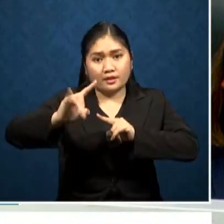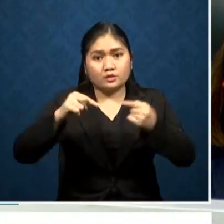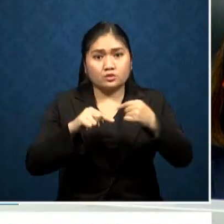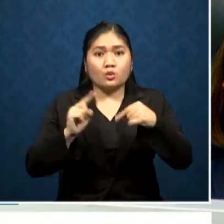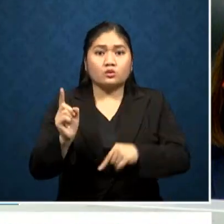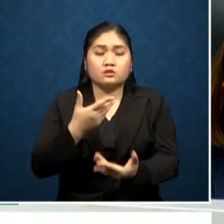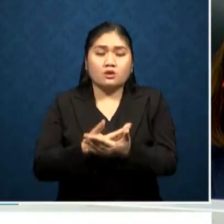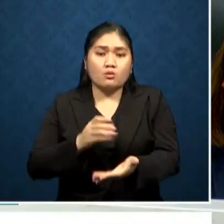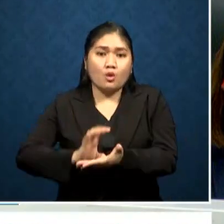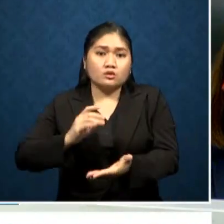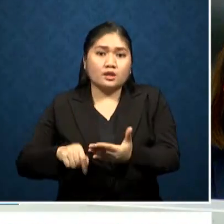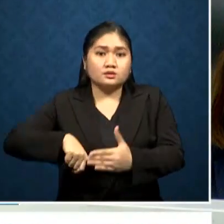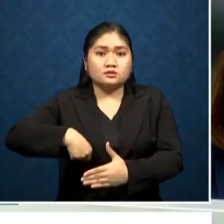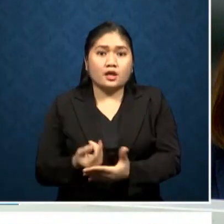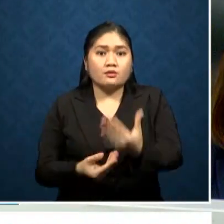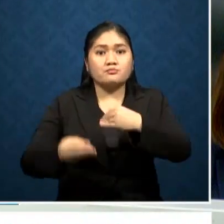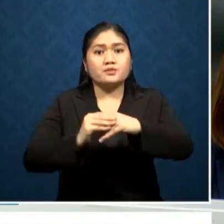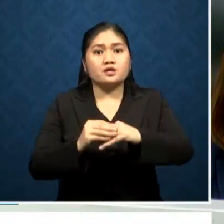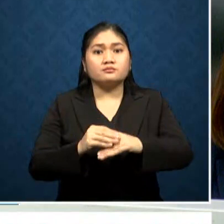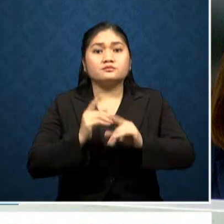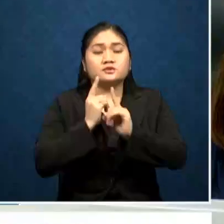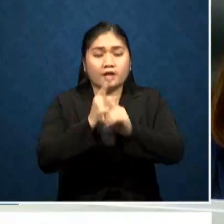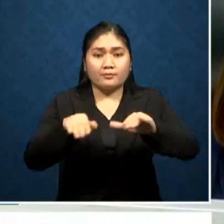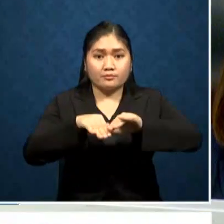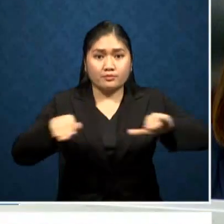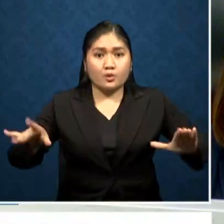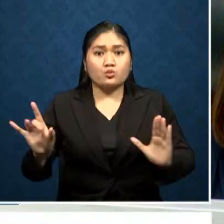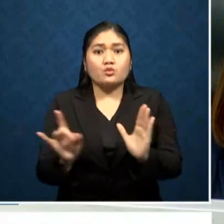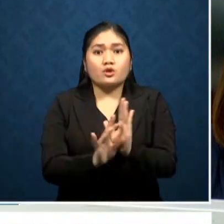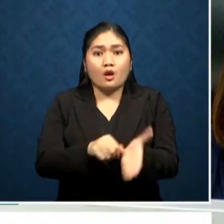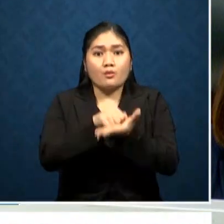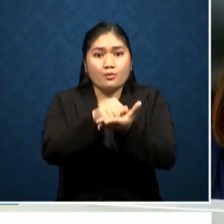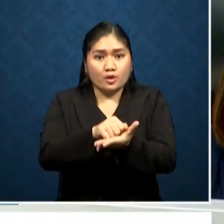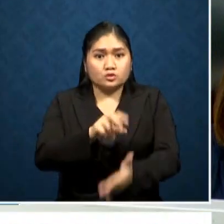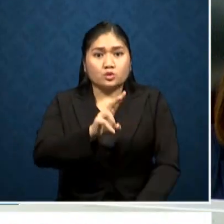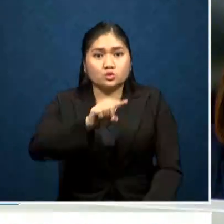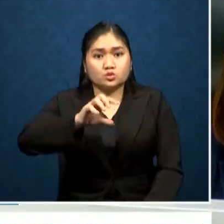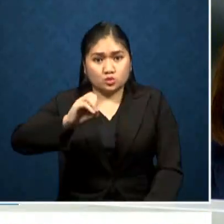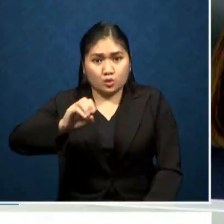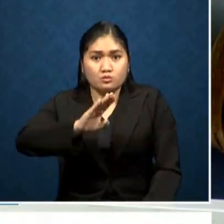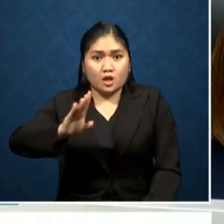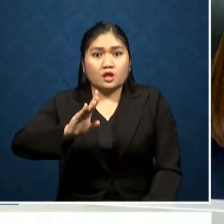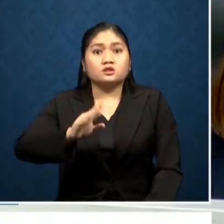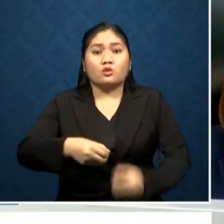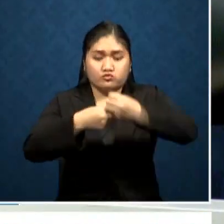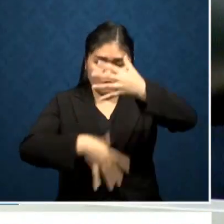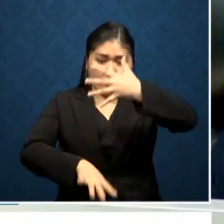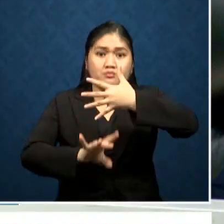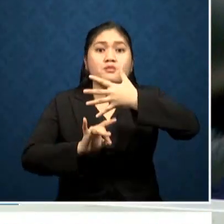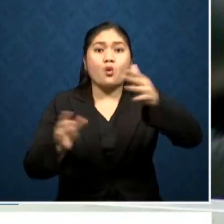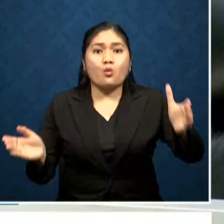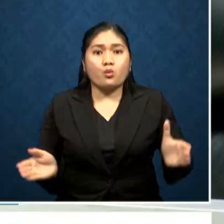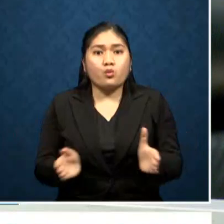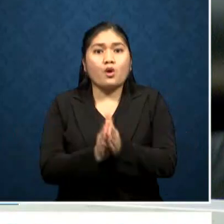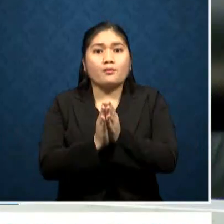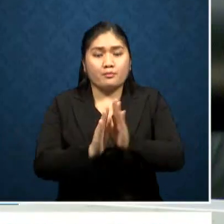จ่ายเพิ่มตามเกษก ภารonomis.ิการ 2.0.0 บา ตผู้มีสิรทั้งหม 8 รายการรวมแล